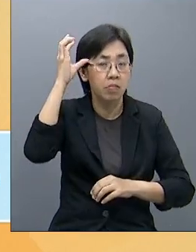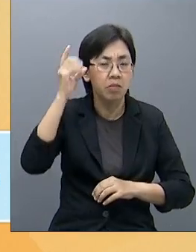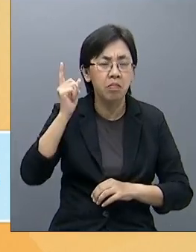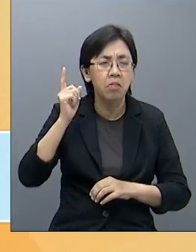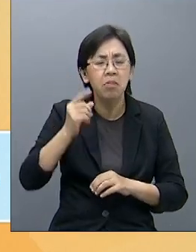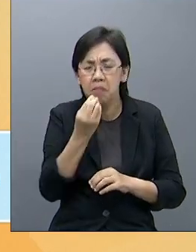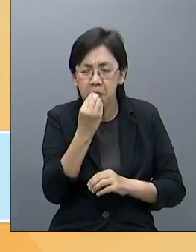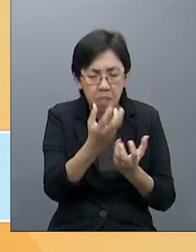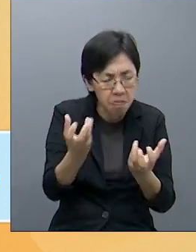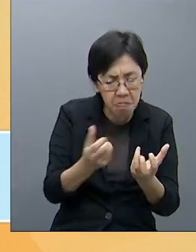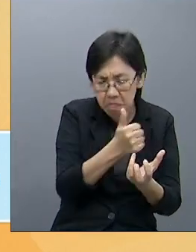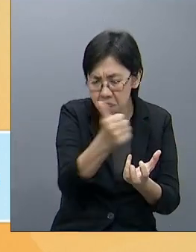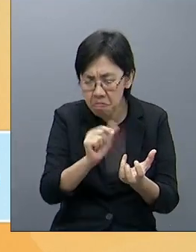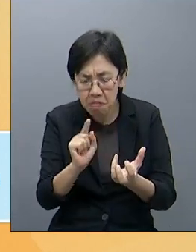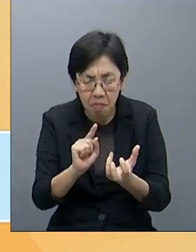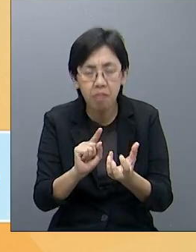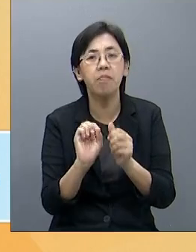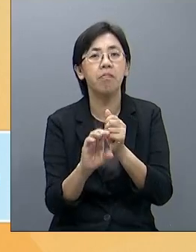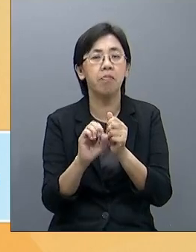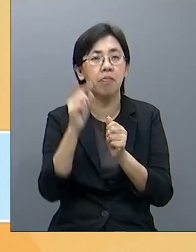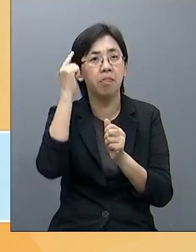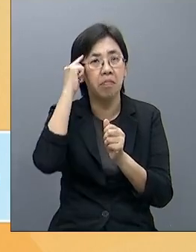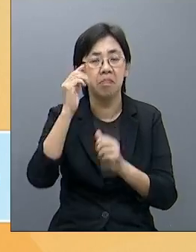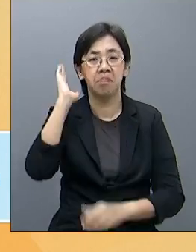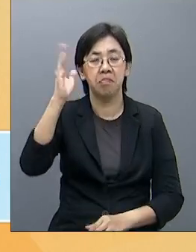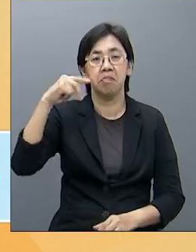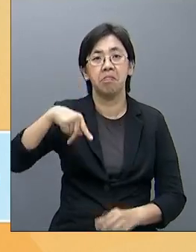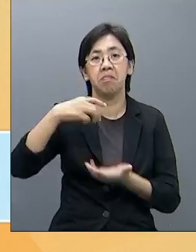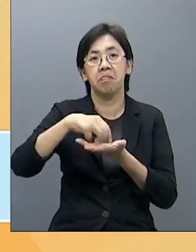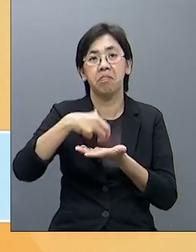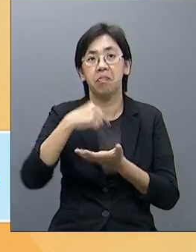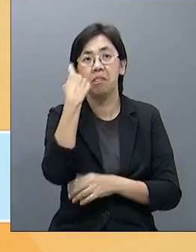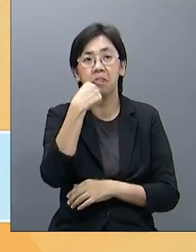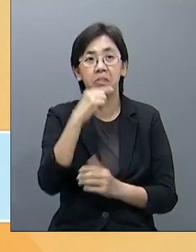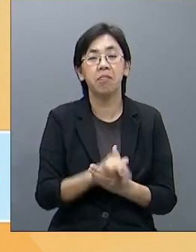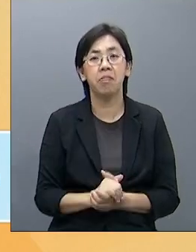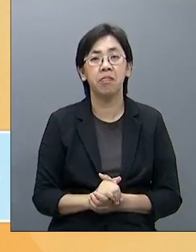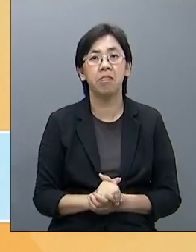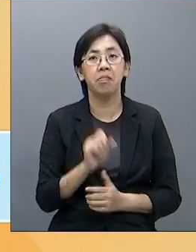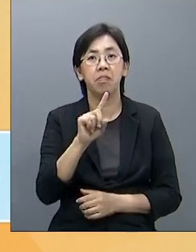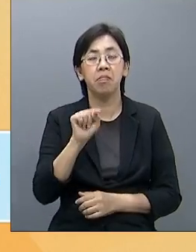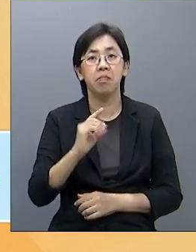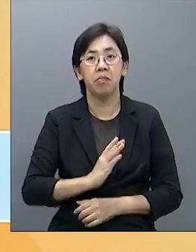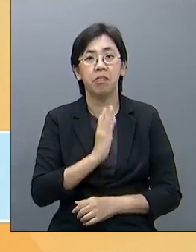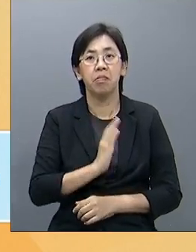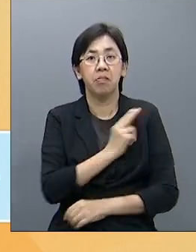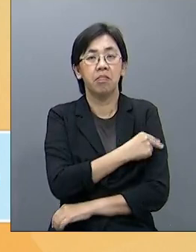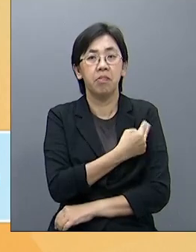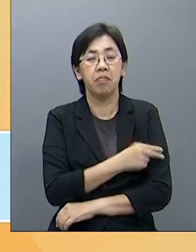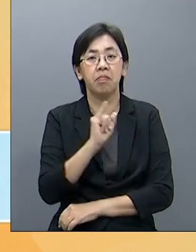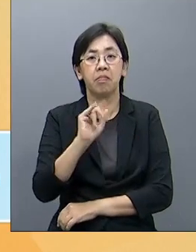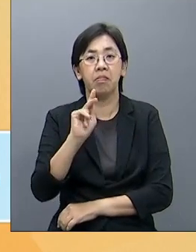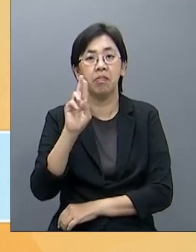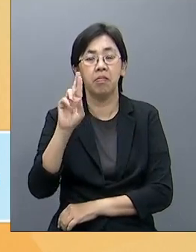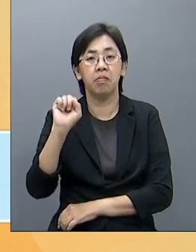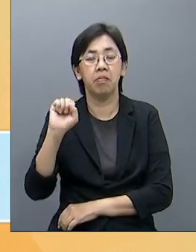เกยวกับอาหารก็ดีผมคออนุญายตวอย่าง วิทยากรพิเศษที่มาบรยายก็จะมีทั้งสาทาจารยเกีติคุนายแพทธกายสิทธิ